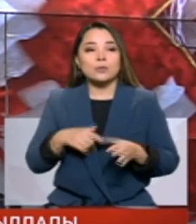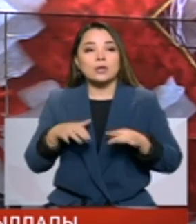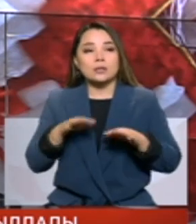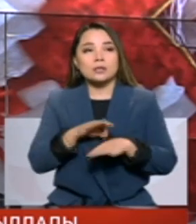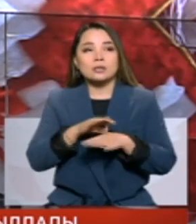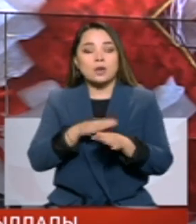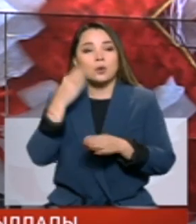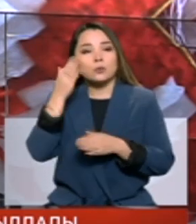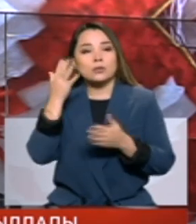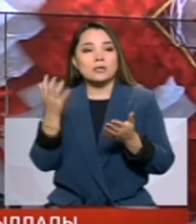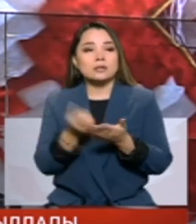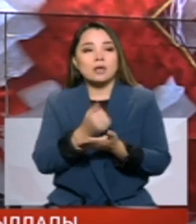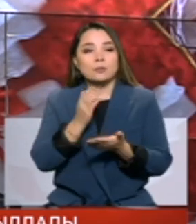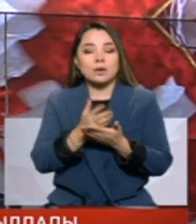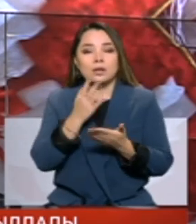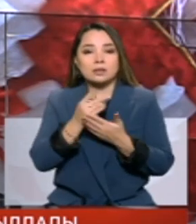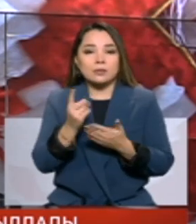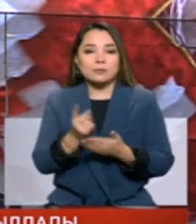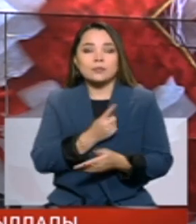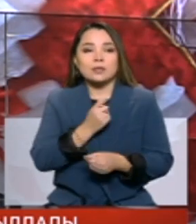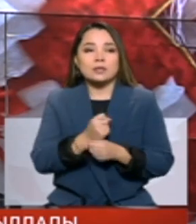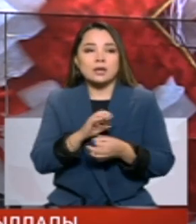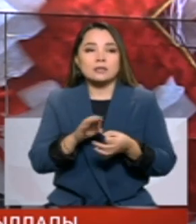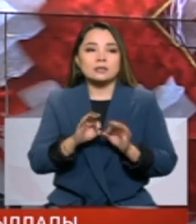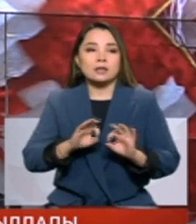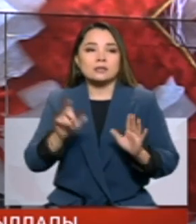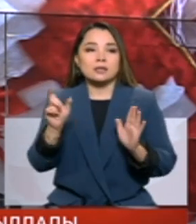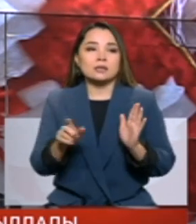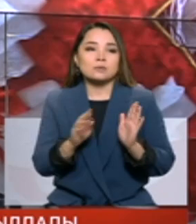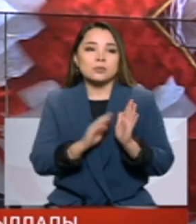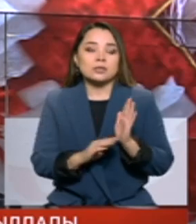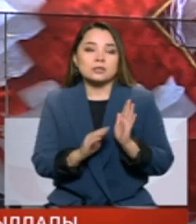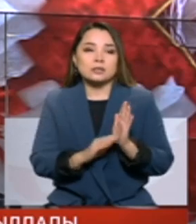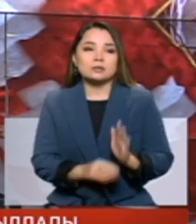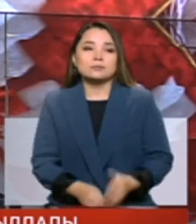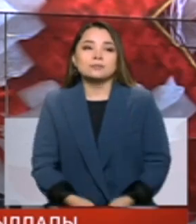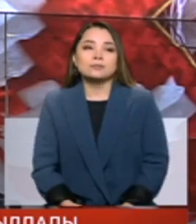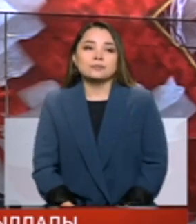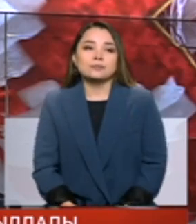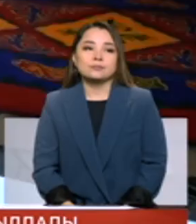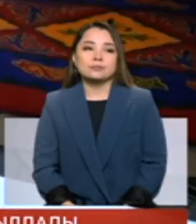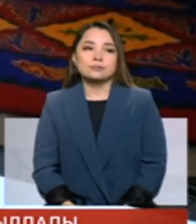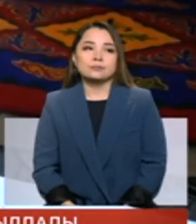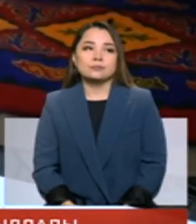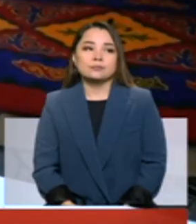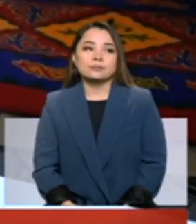түсінде тапқан екен. Шебер жанның шеберханасында әріптесін Данияр Әлімқұл болып қайтты.